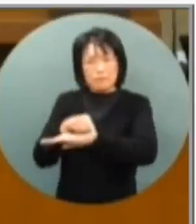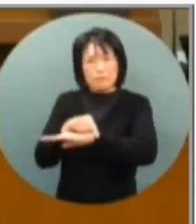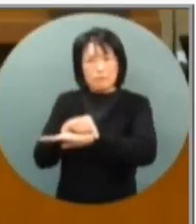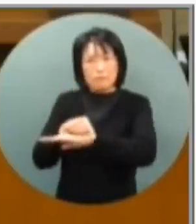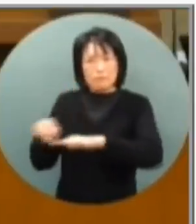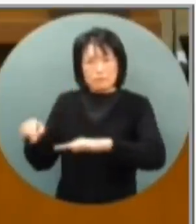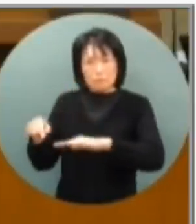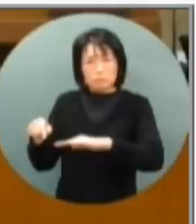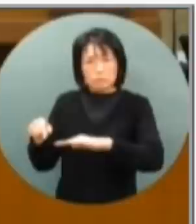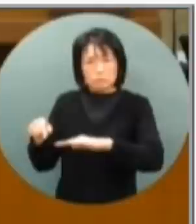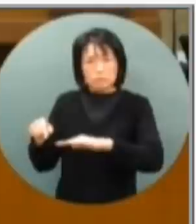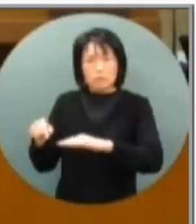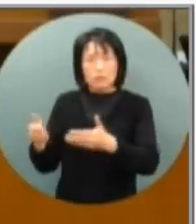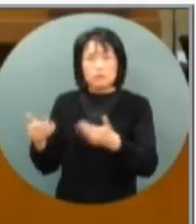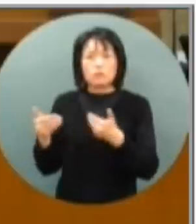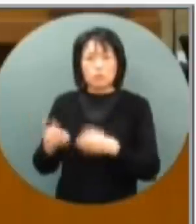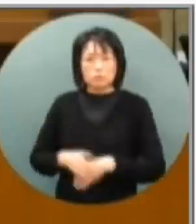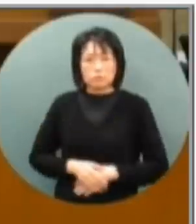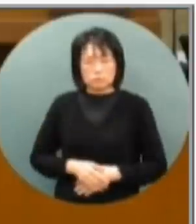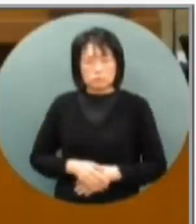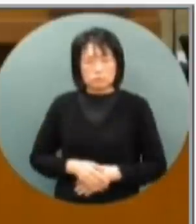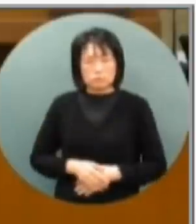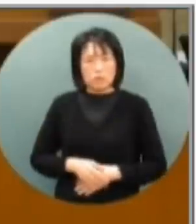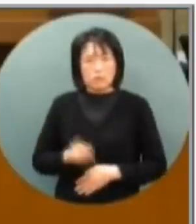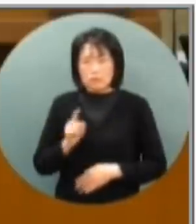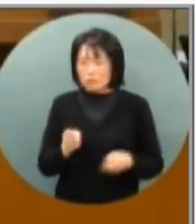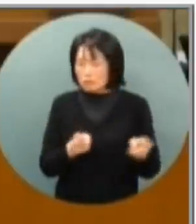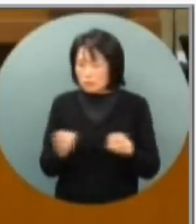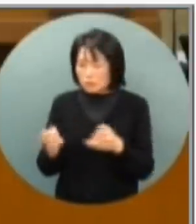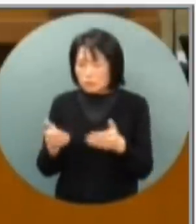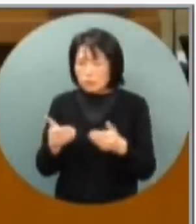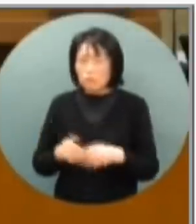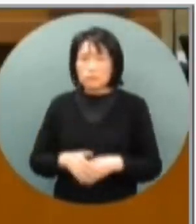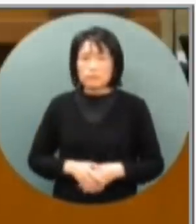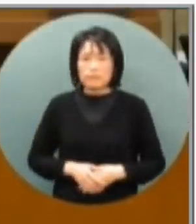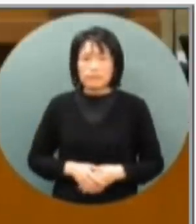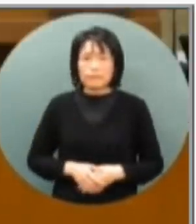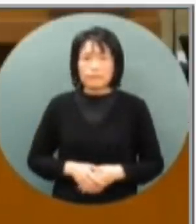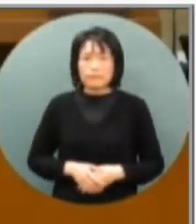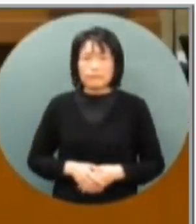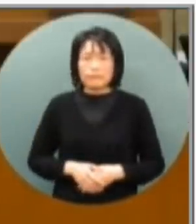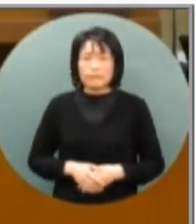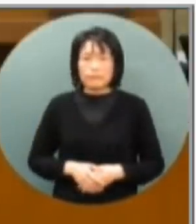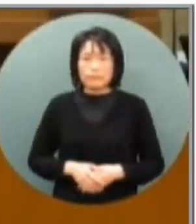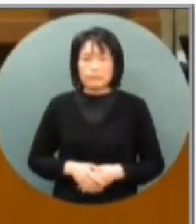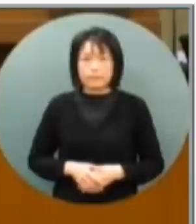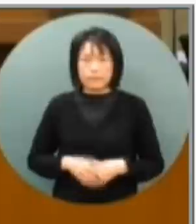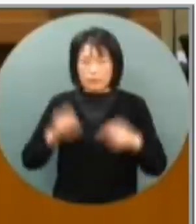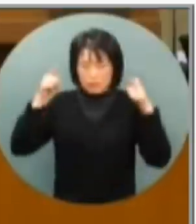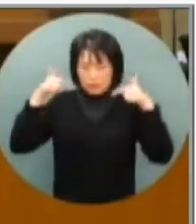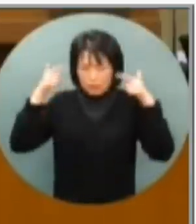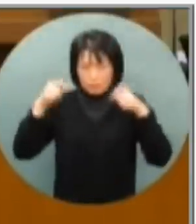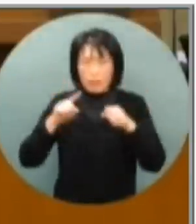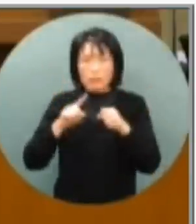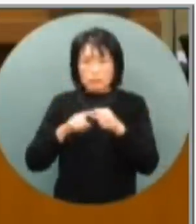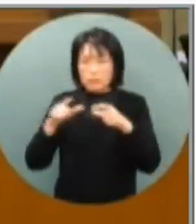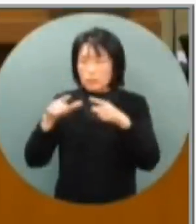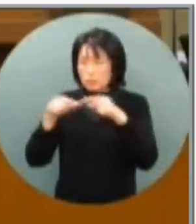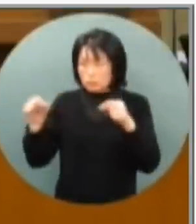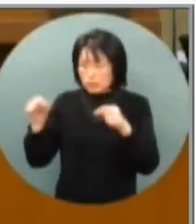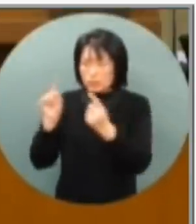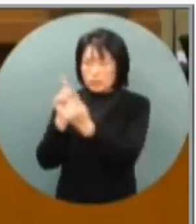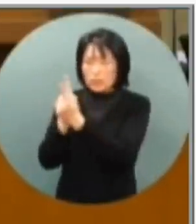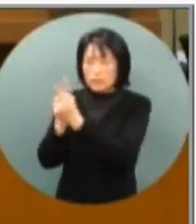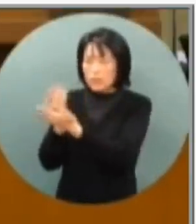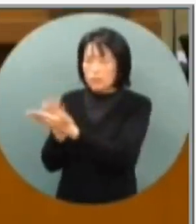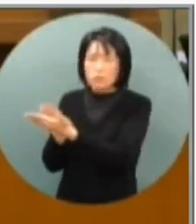ような何らかの制度が本来必要なんではないかなと思います。でこの点私どももあの毎年のようにですね、国に対して要望している